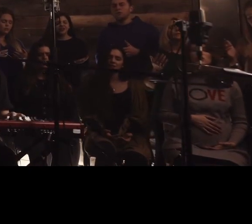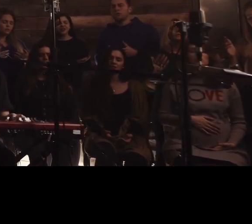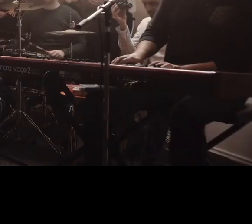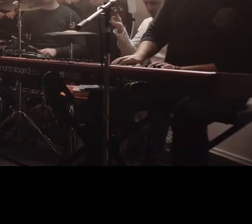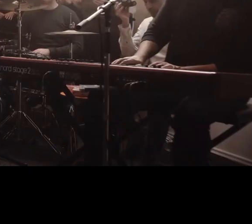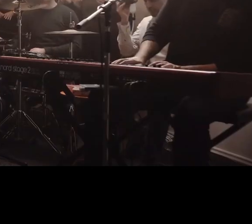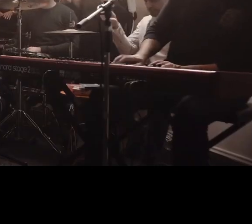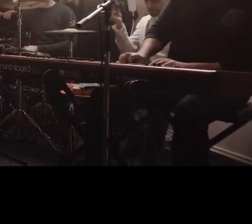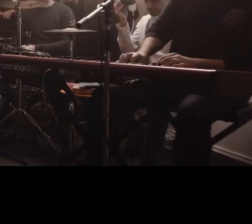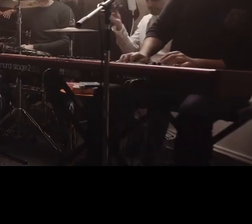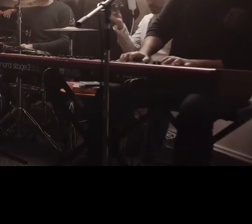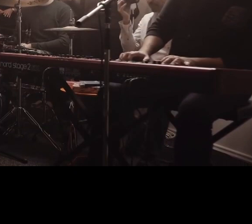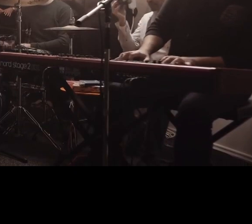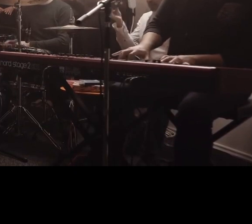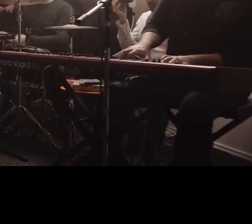govoriš.